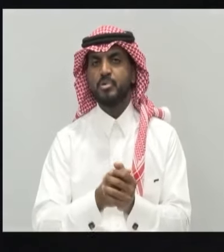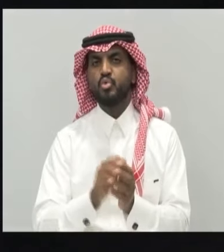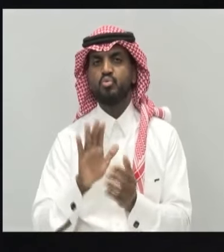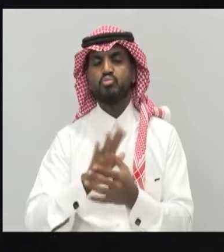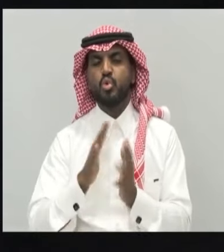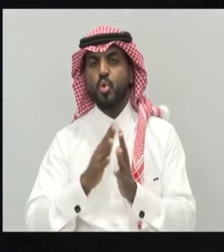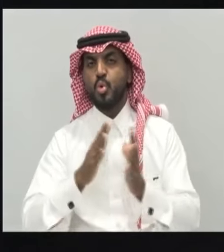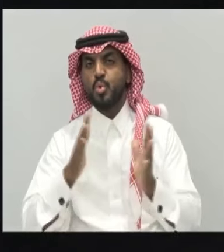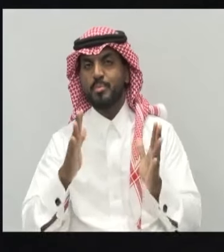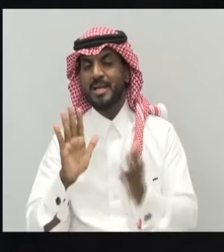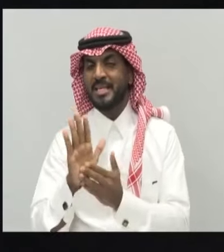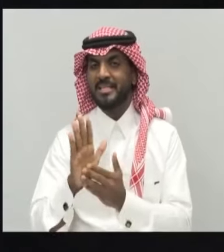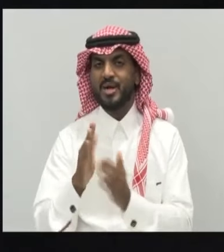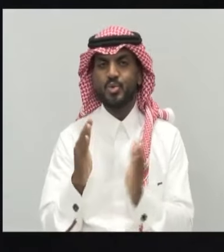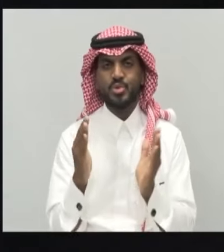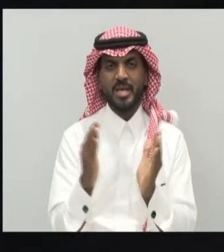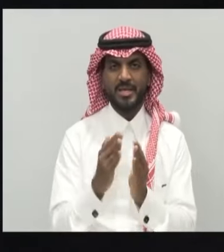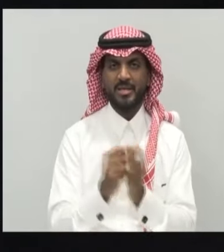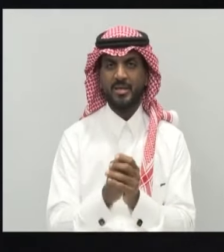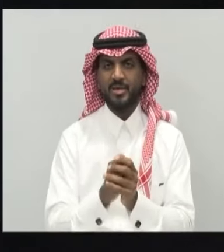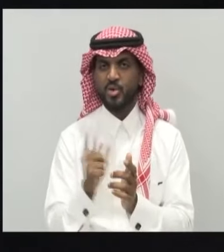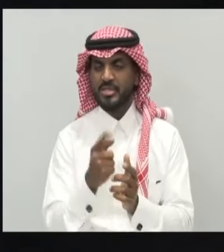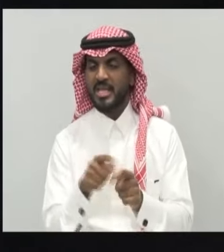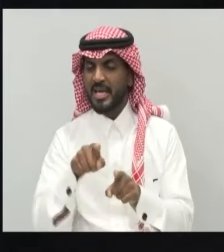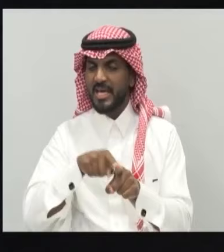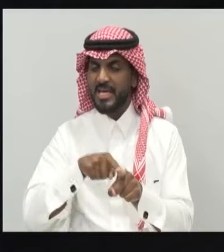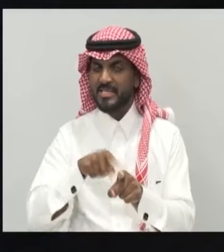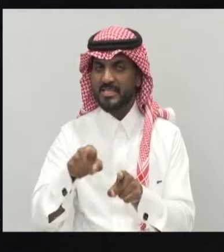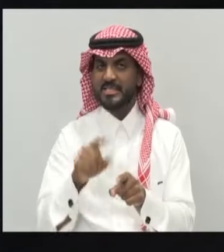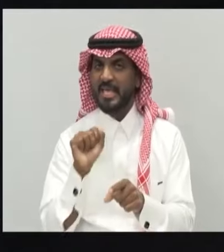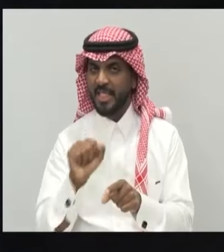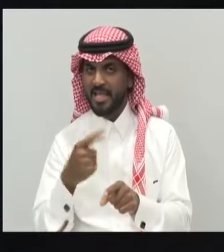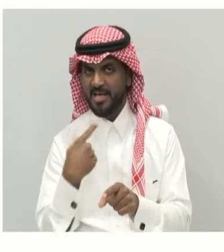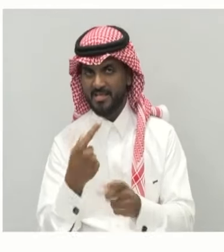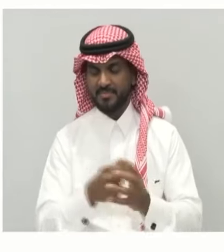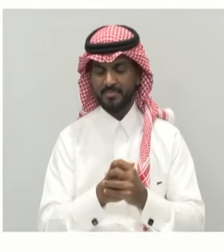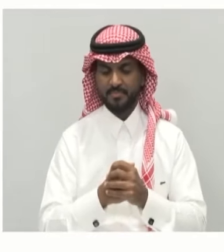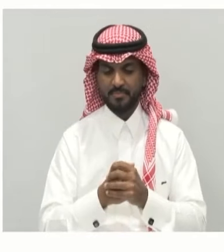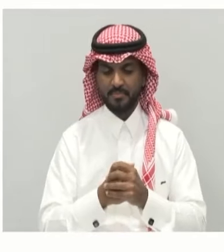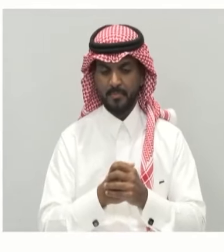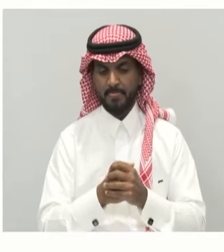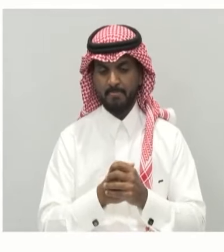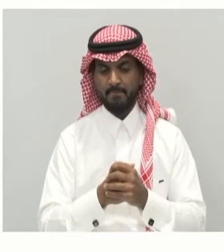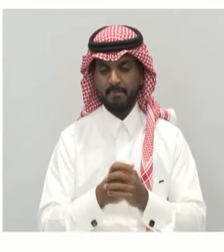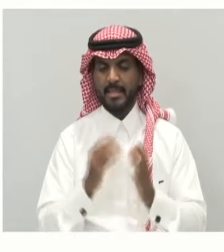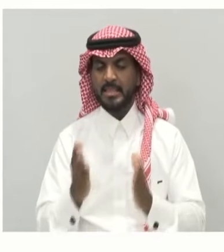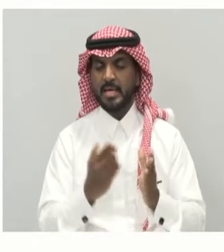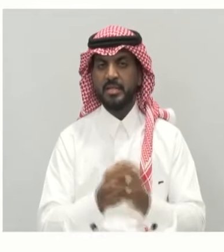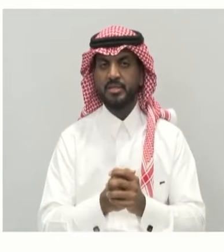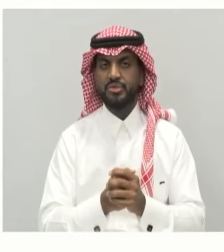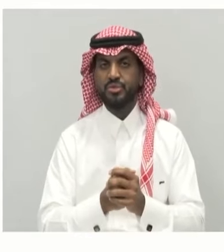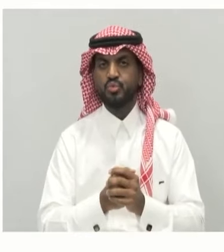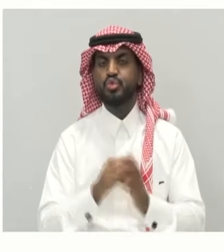اليد او صغرها صح ولا لا اذا كل واحد يسجل القياس اللي هو وصله بارك الله فيكم الان ننتقل الى